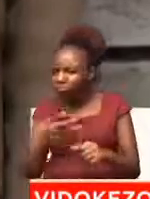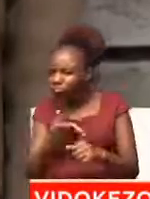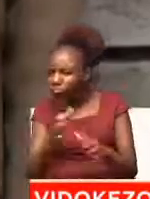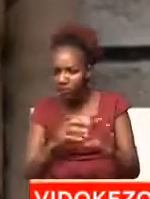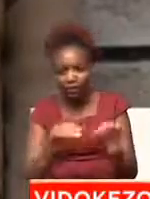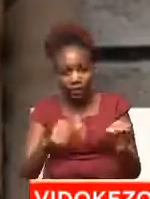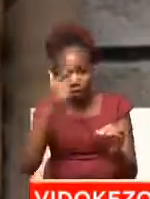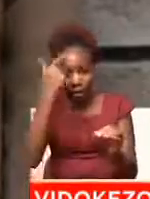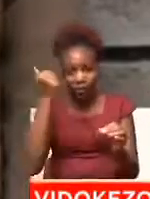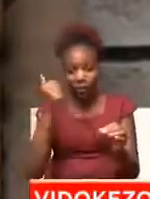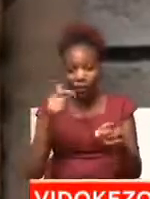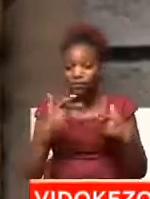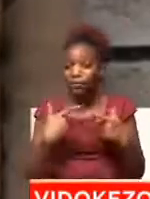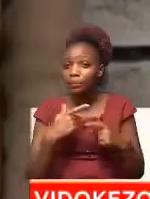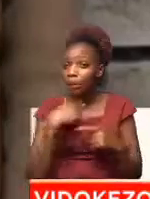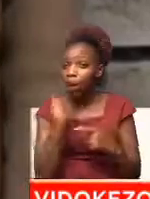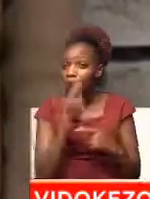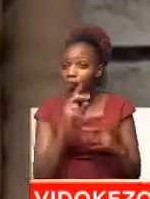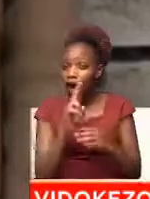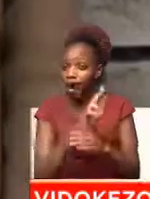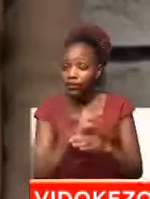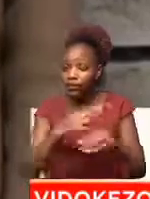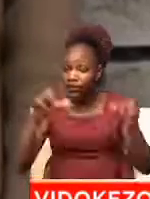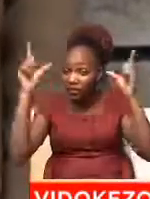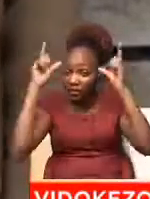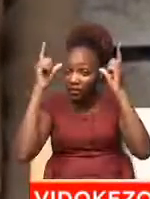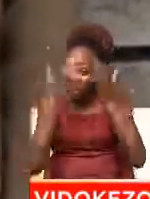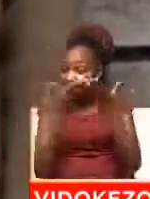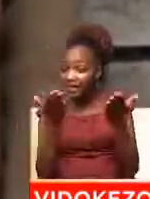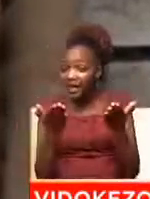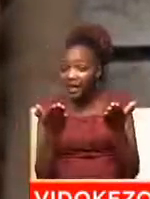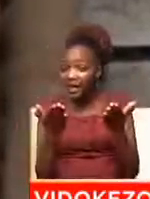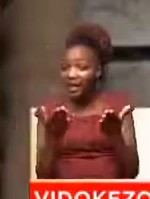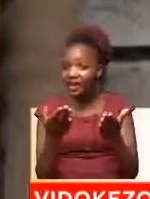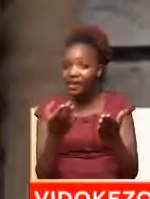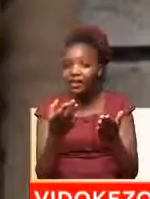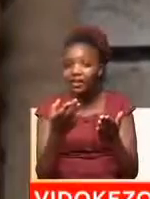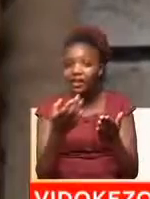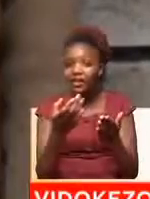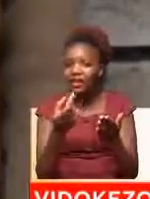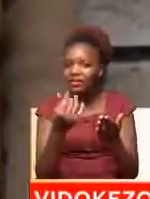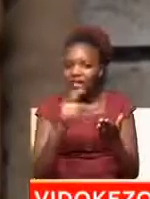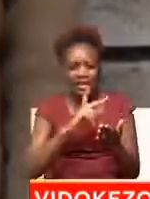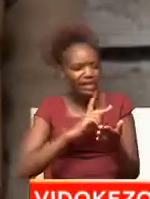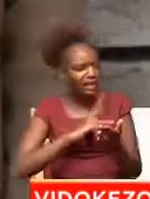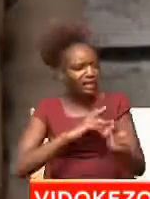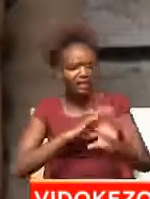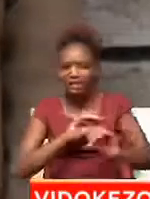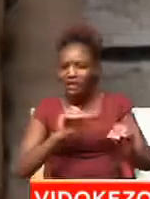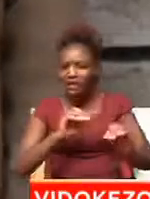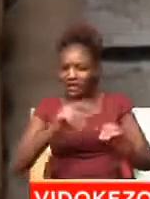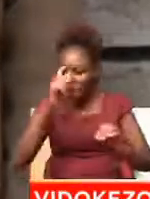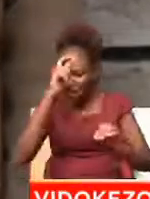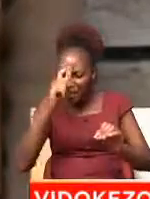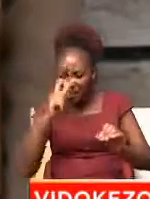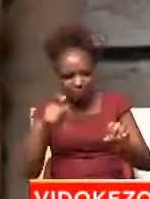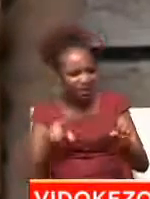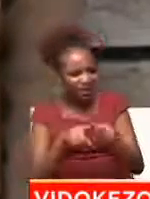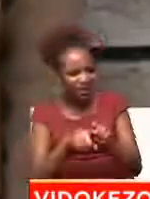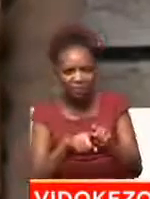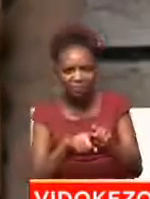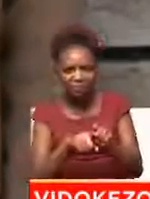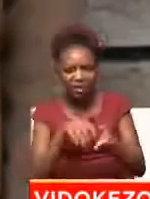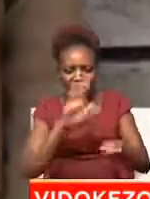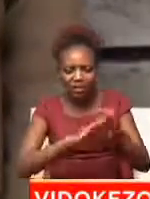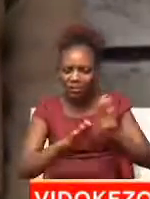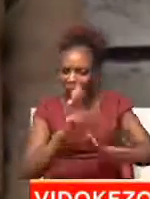kwa sababu hao watu wanaopita na matrela baadhi yao hawana utu, hawana heshima, hawana